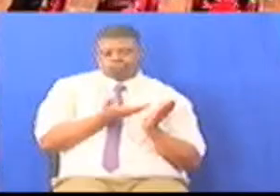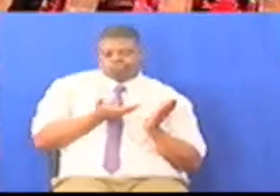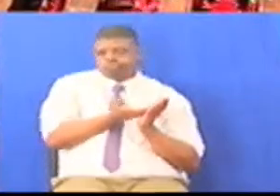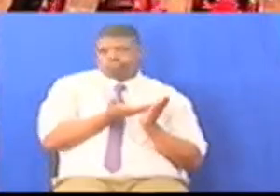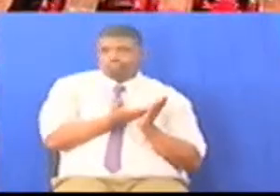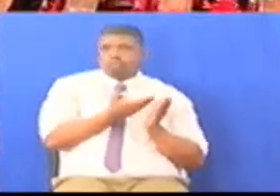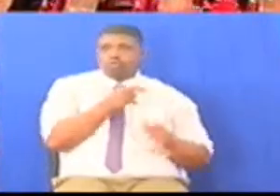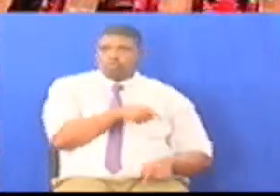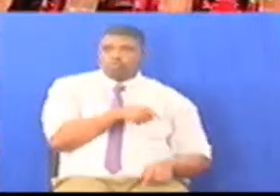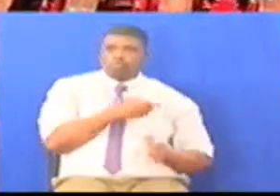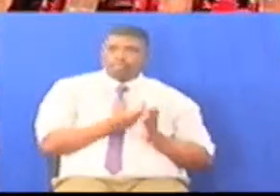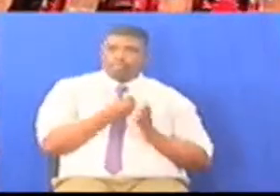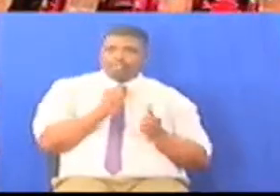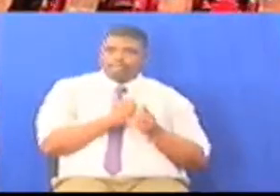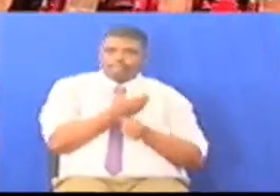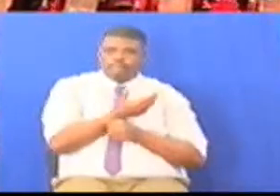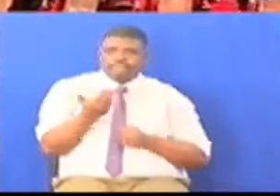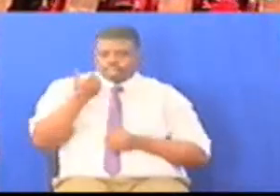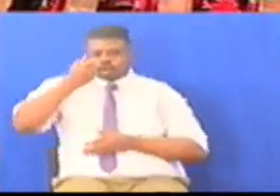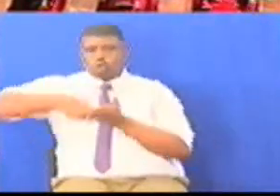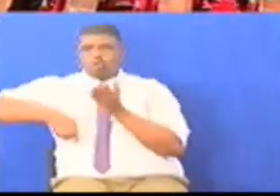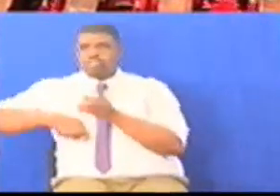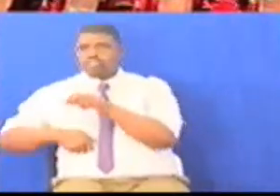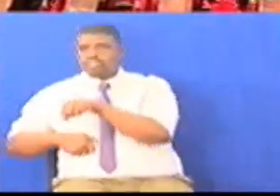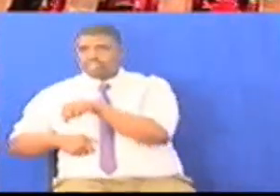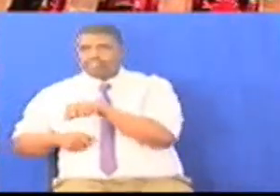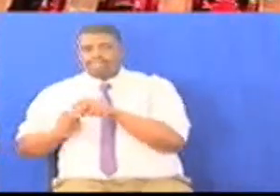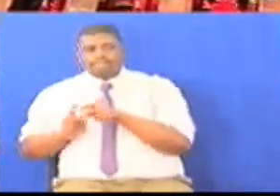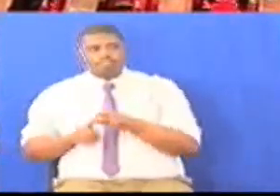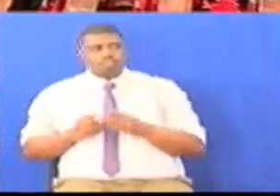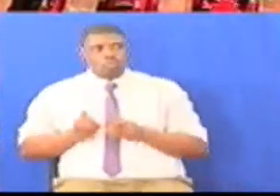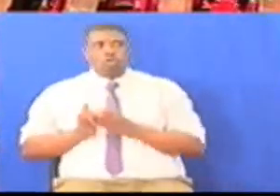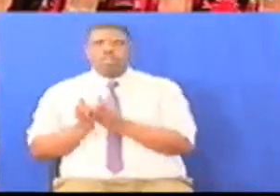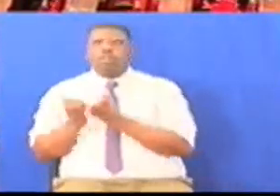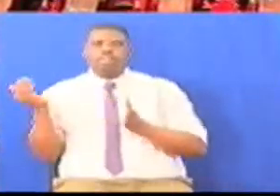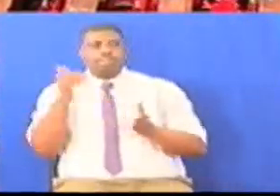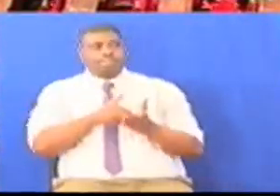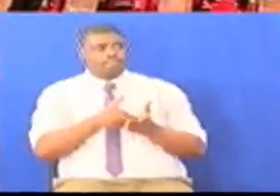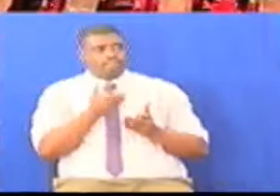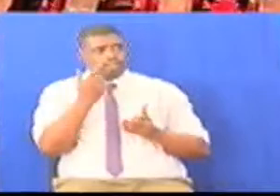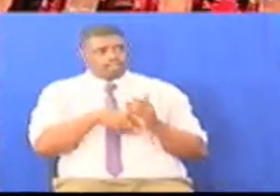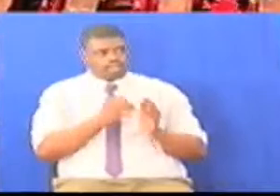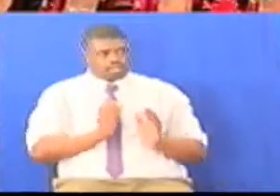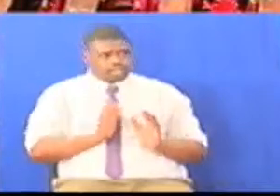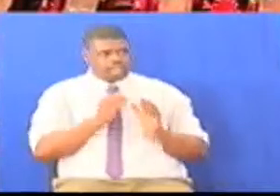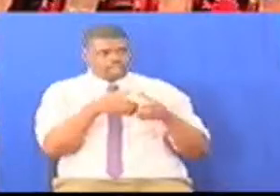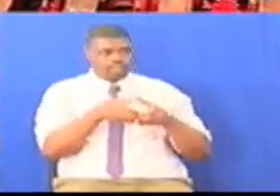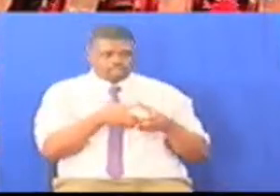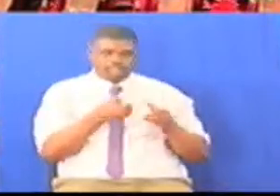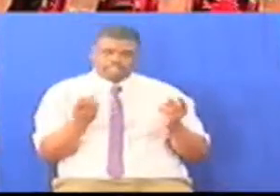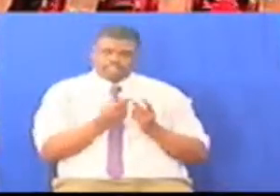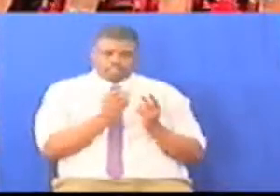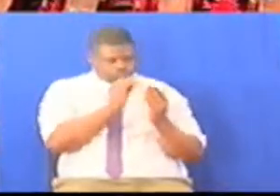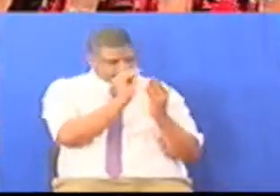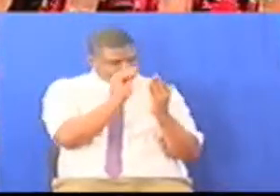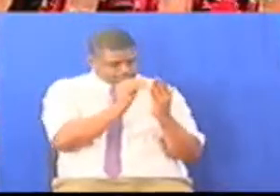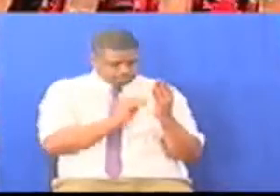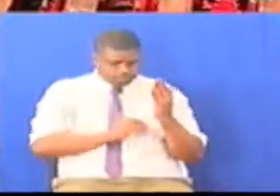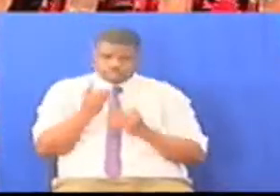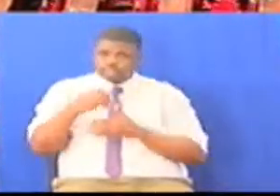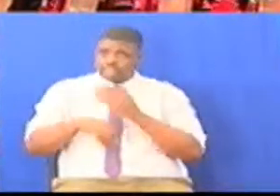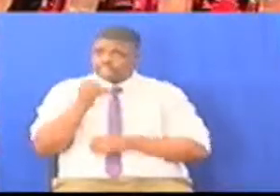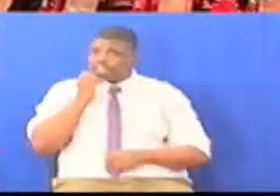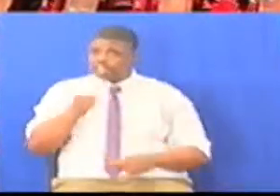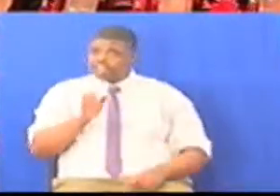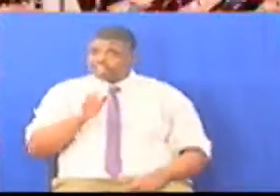mengine ya kikodi. Wadau waliofika mbele ya kamati ni kama walivyoorodheshwa kwenye